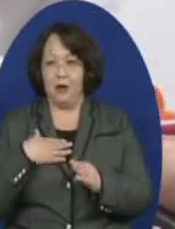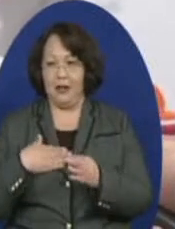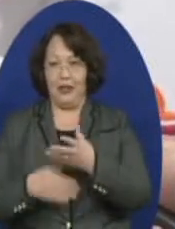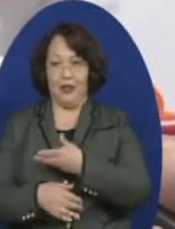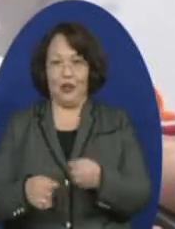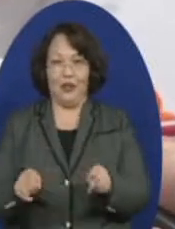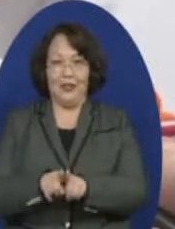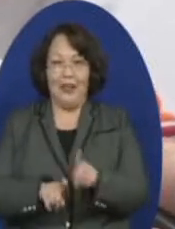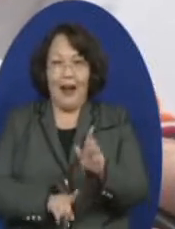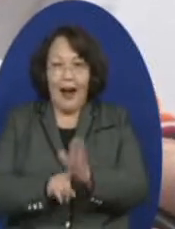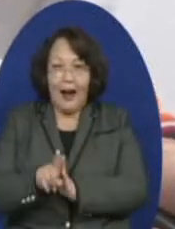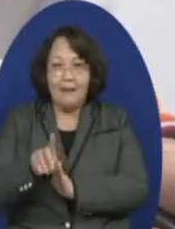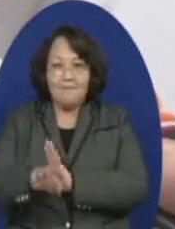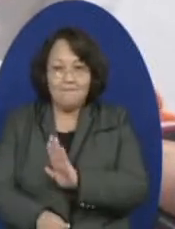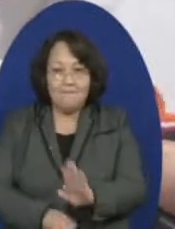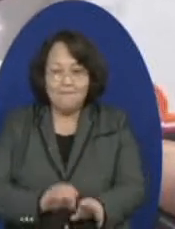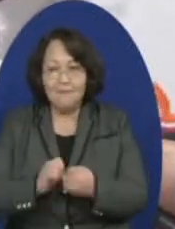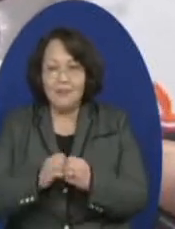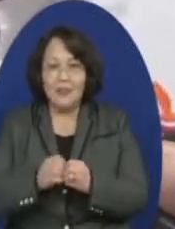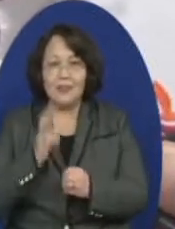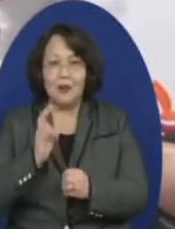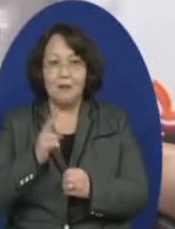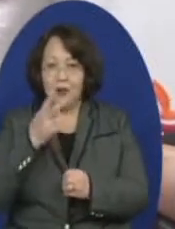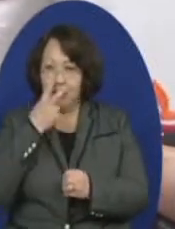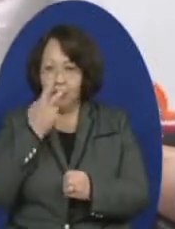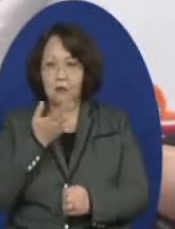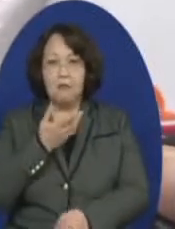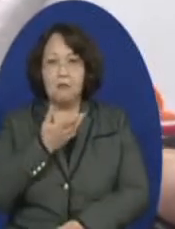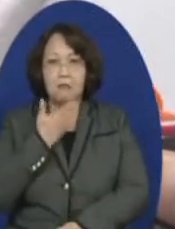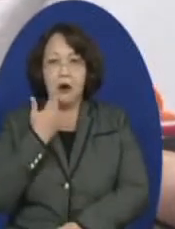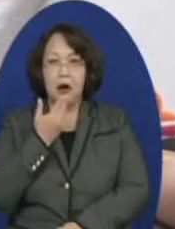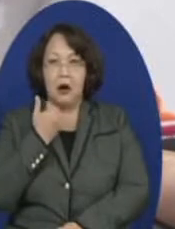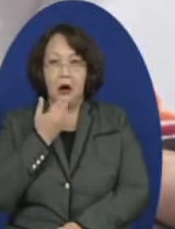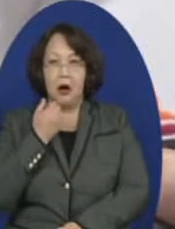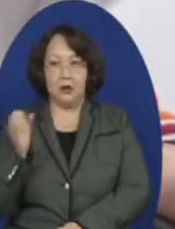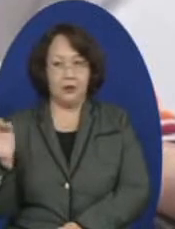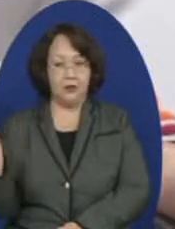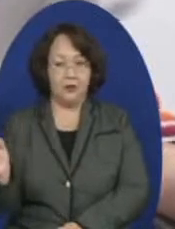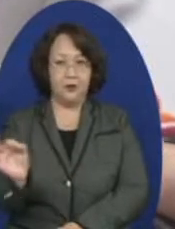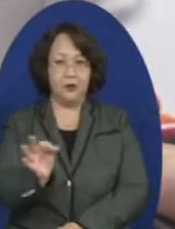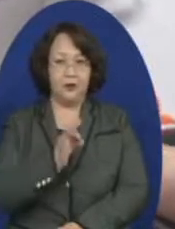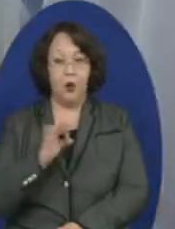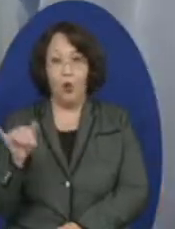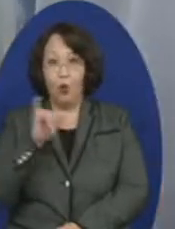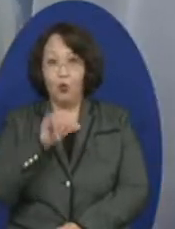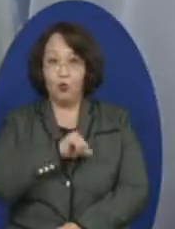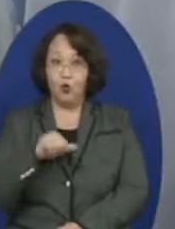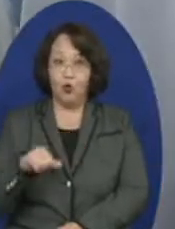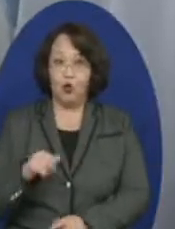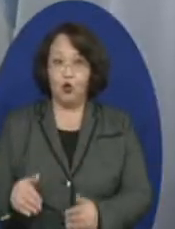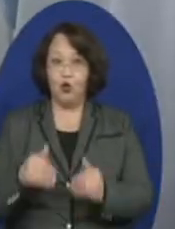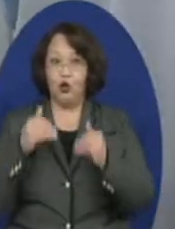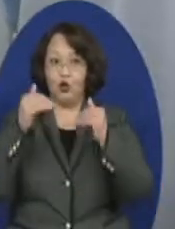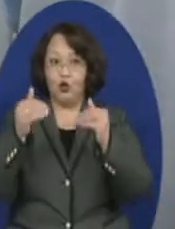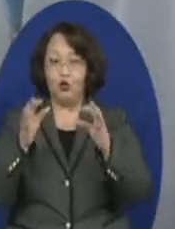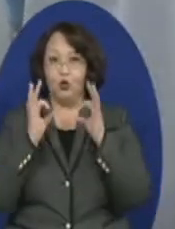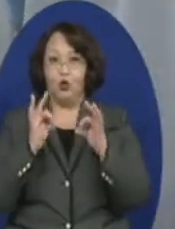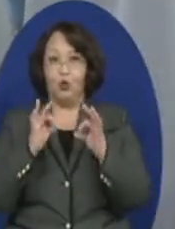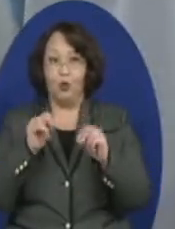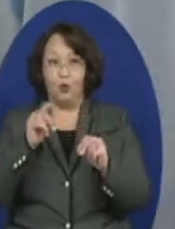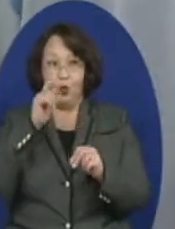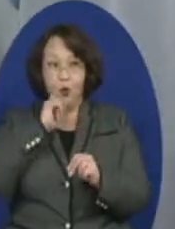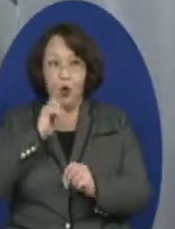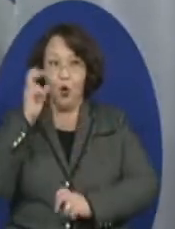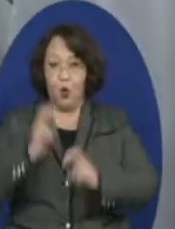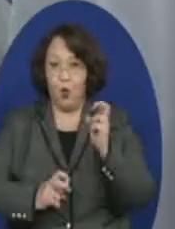нөгөө анхнаас нь эхлүүлсэн энэ компани бол тэнд дотор бол бас бараг байгаагүй. Тэгэхээр уг нь улс нөгөө хөгжлөө зүг болохыг гэвэл үйлдвэрлэгчд